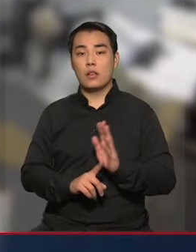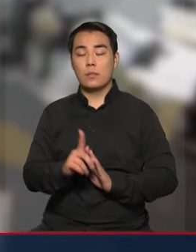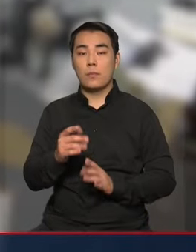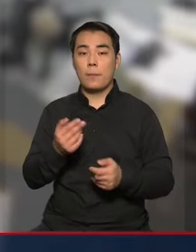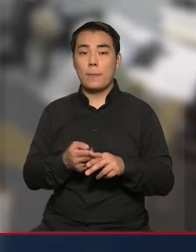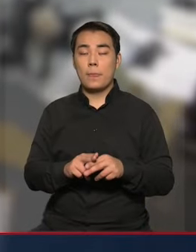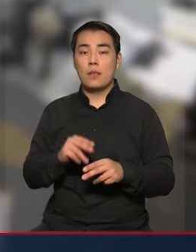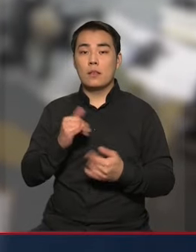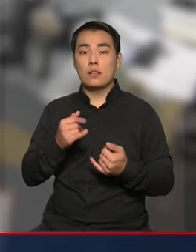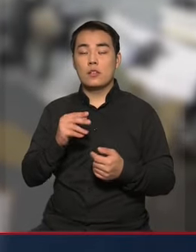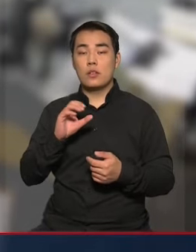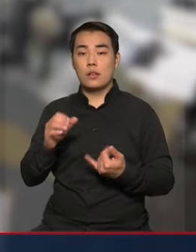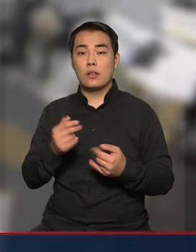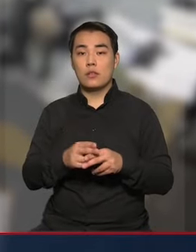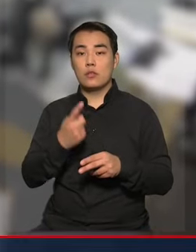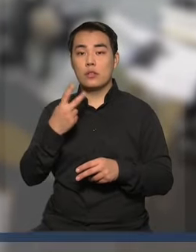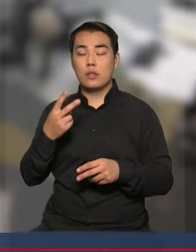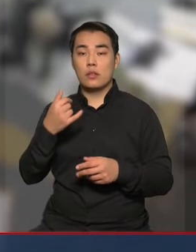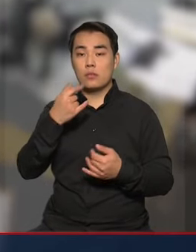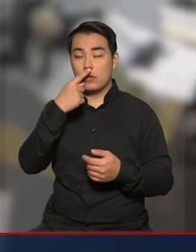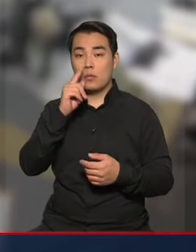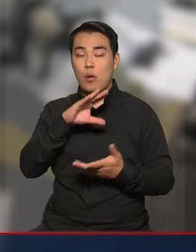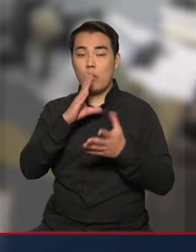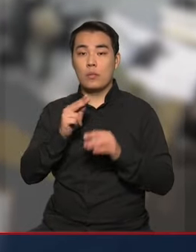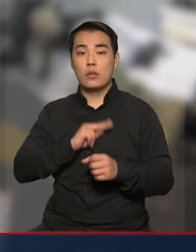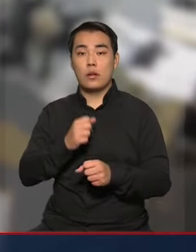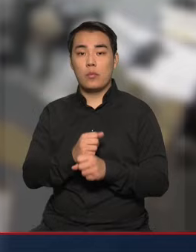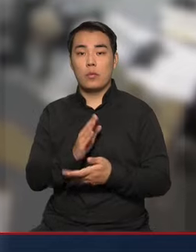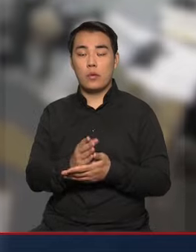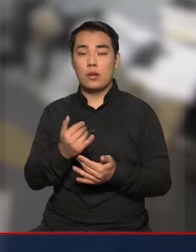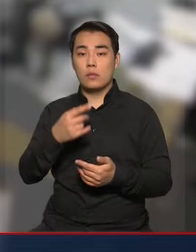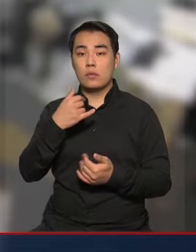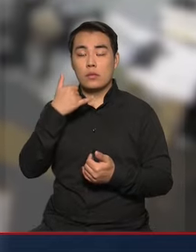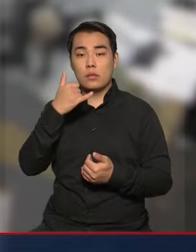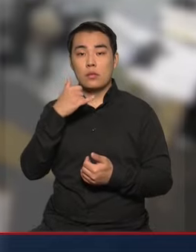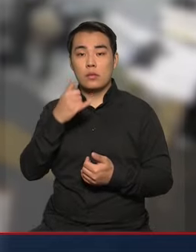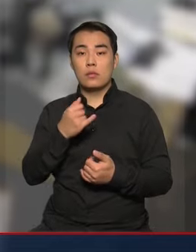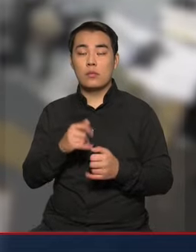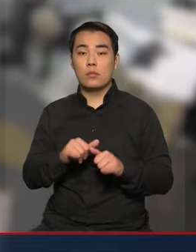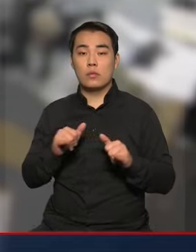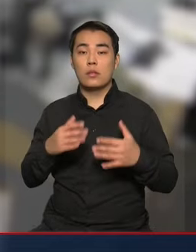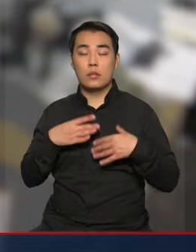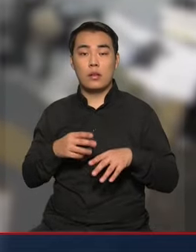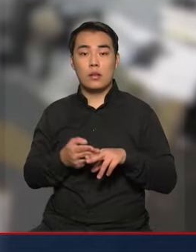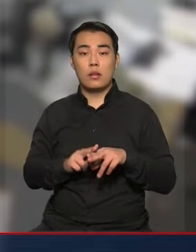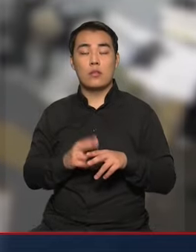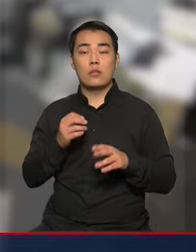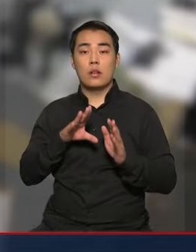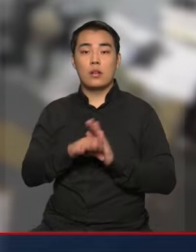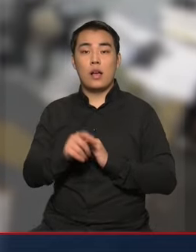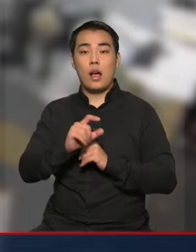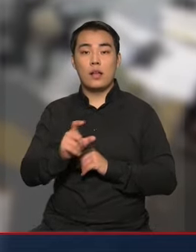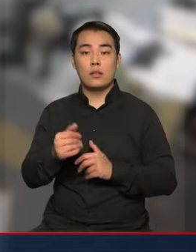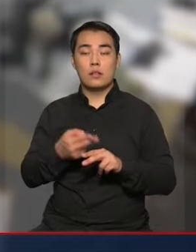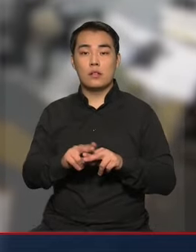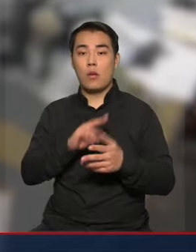Жедел басқару орталығының 102 қызметі штатты жұмыс істейді. Қоңыраулар саны көбейген жоқ. Сонымен қатар